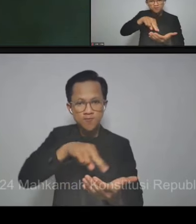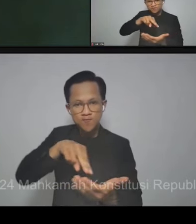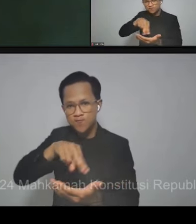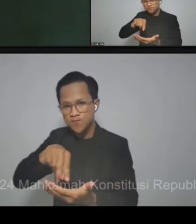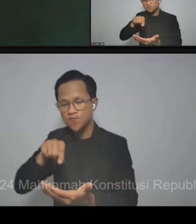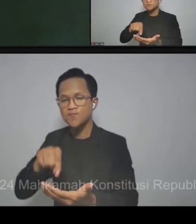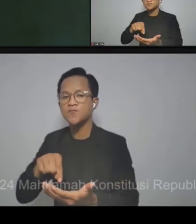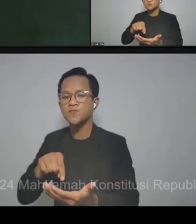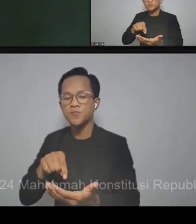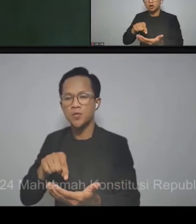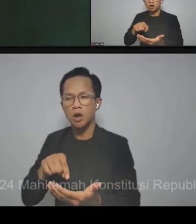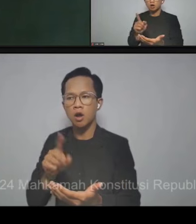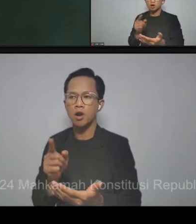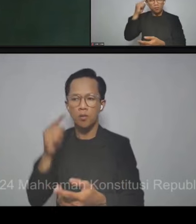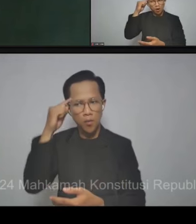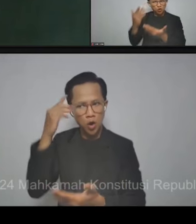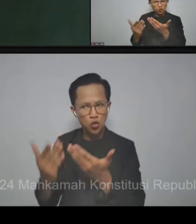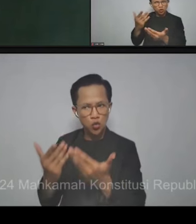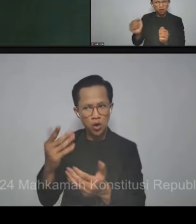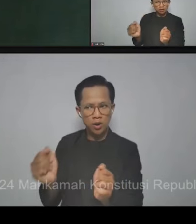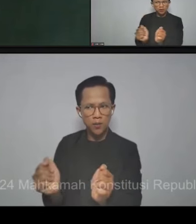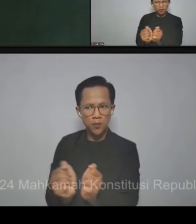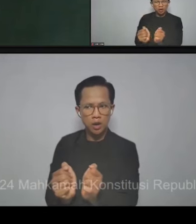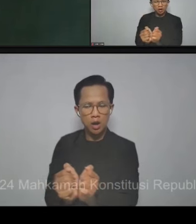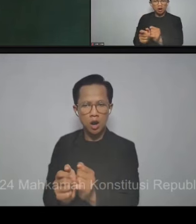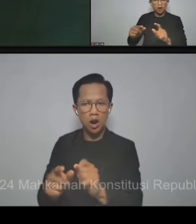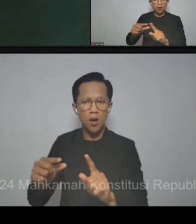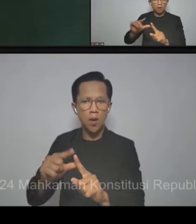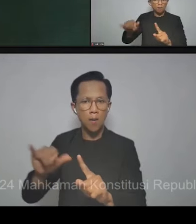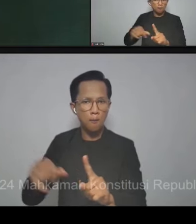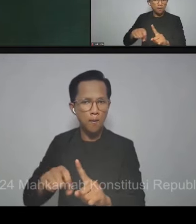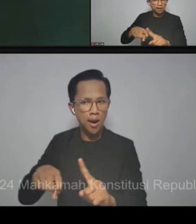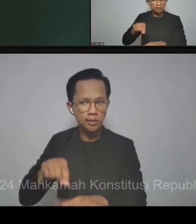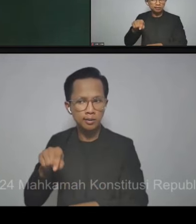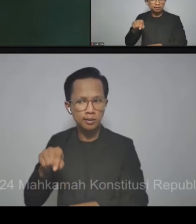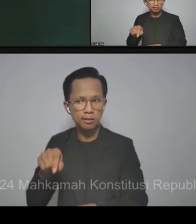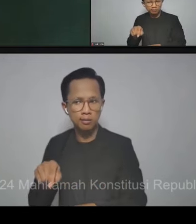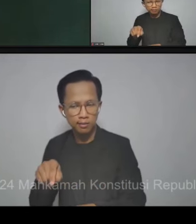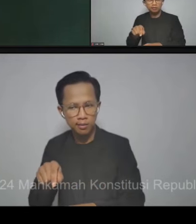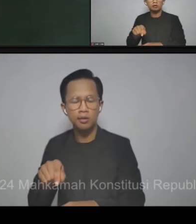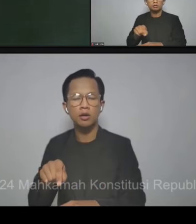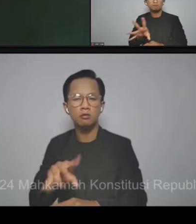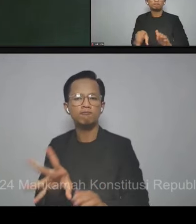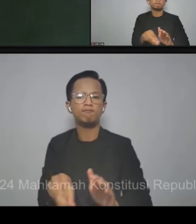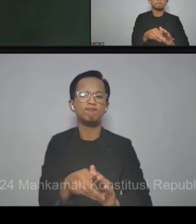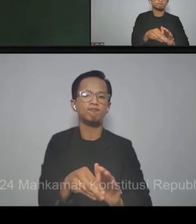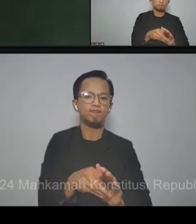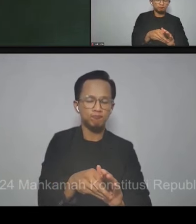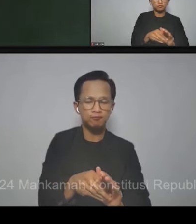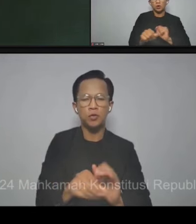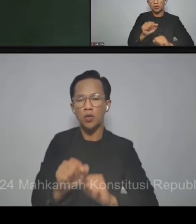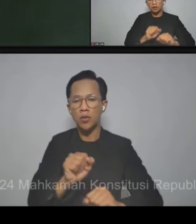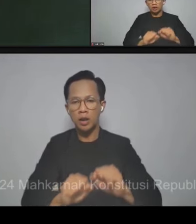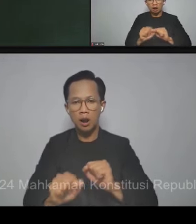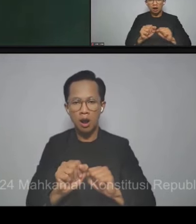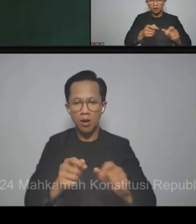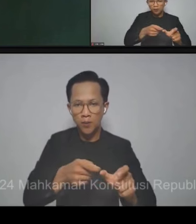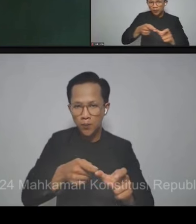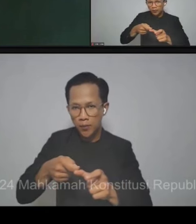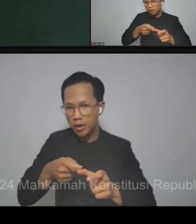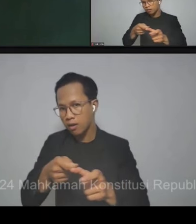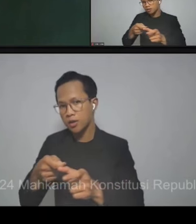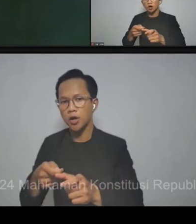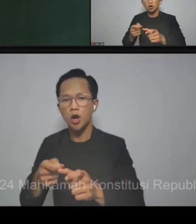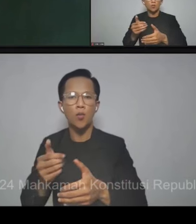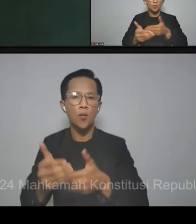tentang adanya dugaan telah terjadi tindak pidana di bidang perpajakan merupakan salah satu rangkaian tindakan penyelidikan dalam melakukan suatu proses